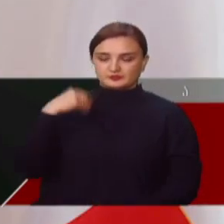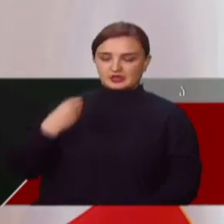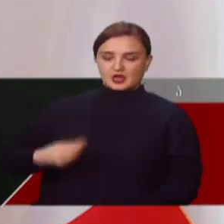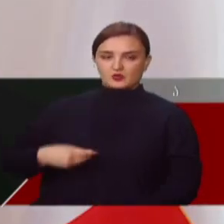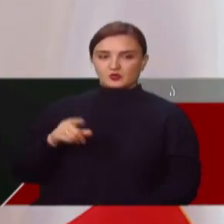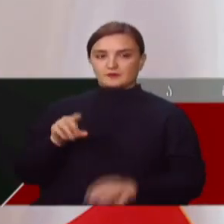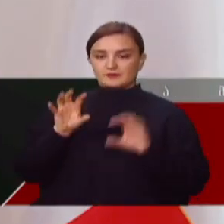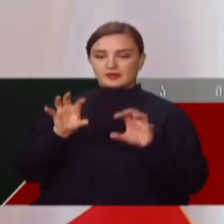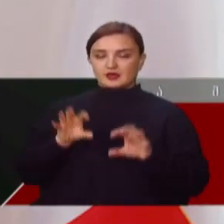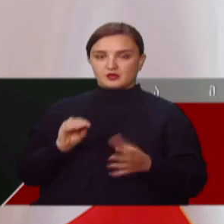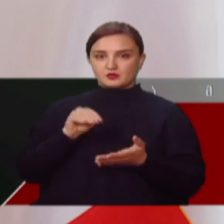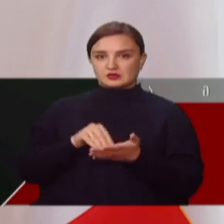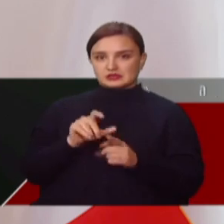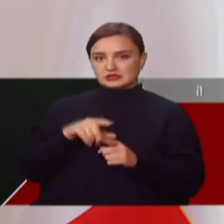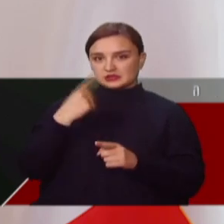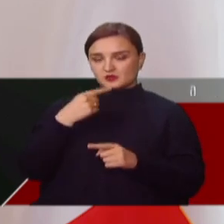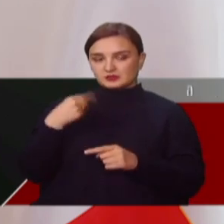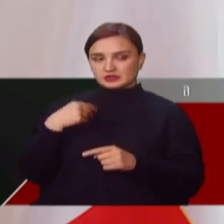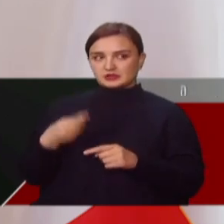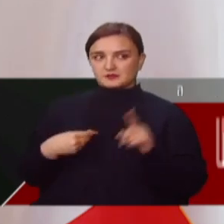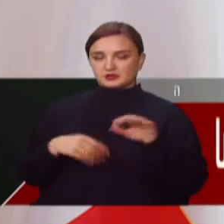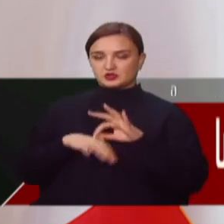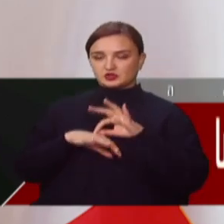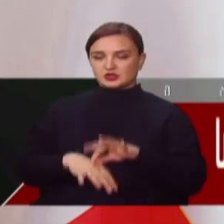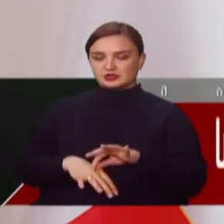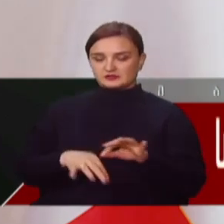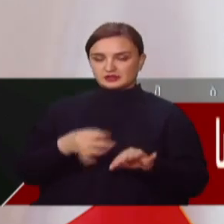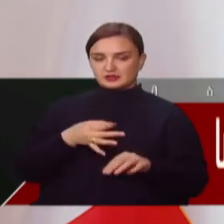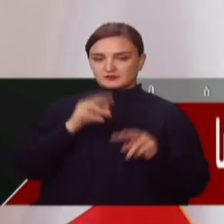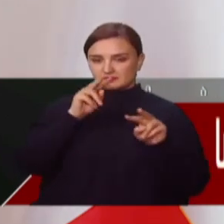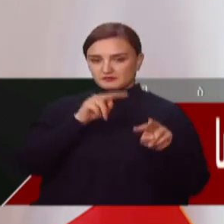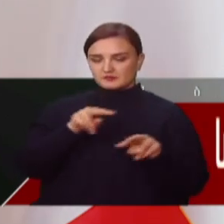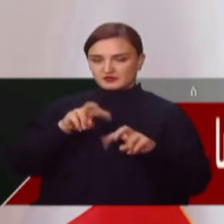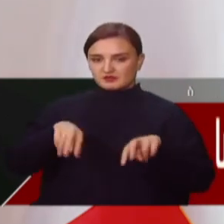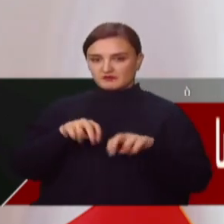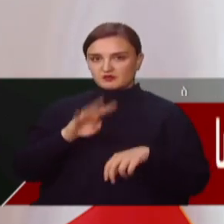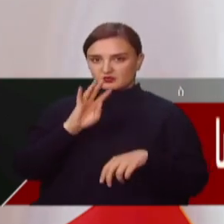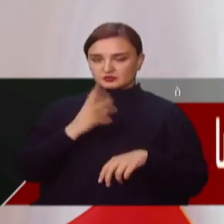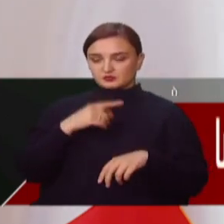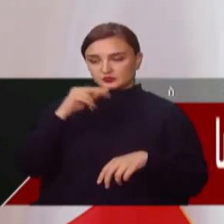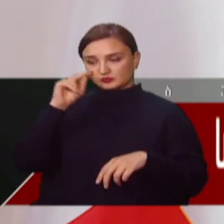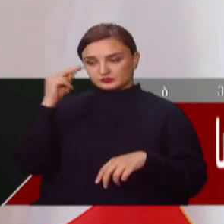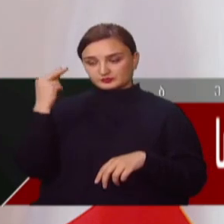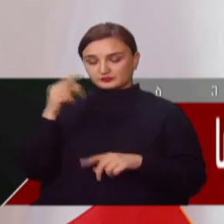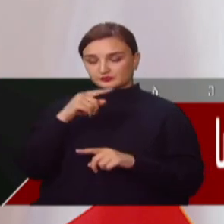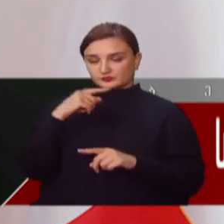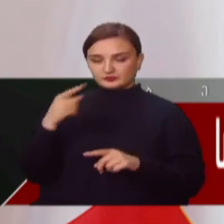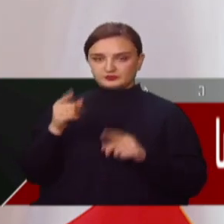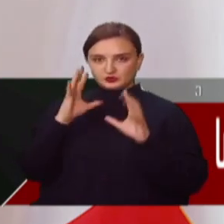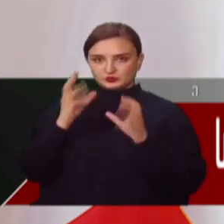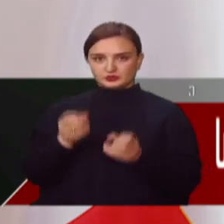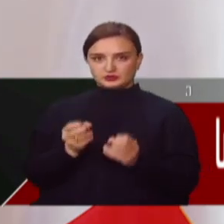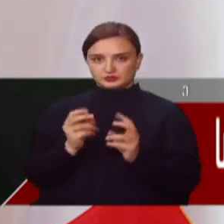ამაზე იქნებოდა საუბარი. საფრანგეთმა ჩაატარა დაზვერვა 4-წლიანი მოკლევა და თქვა, რომ რუსეთი და ჩინეთი წარმოადგენს სერიოზულ